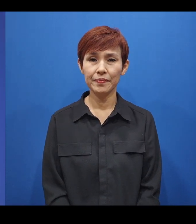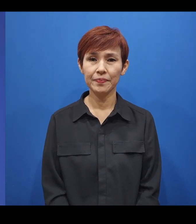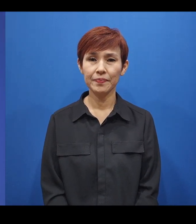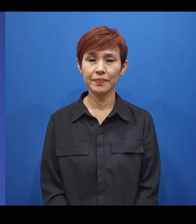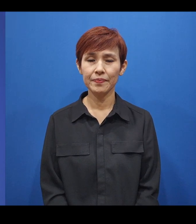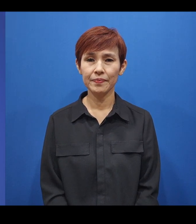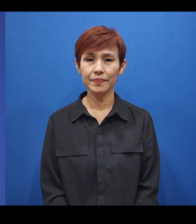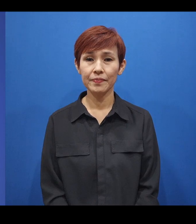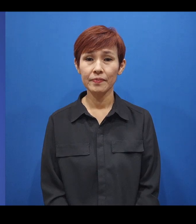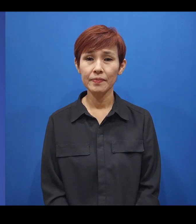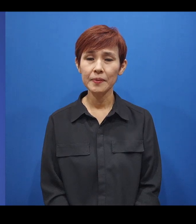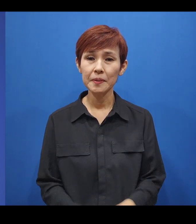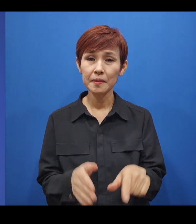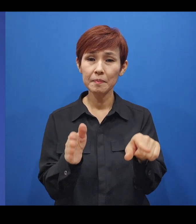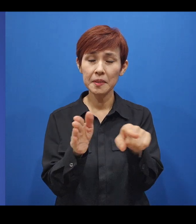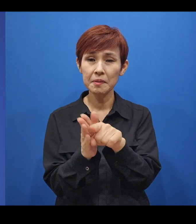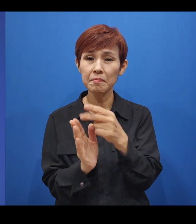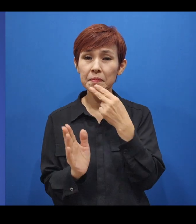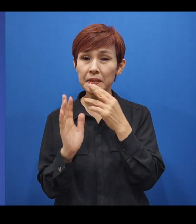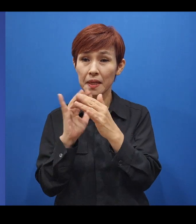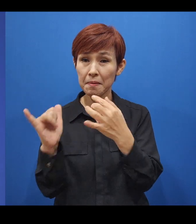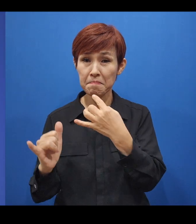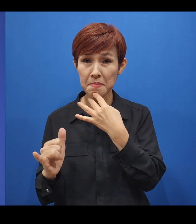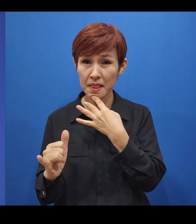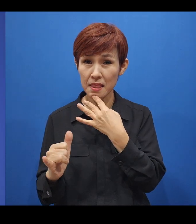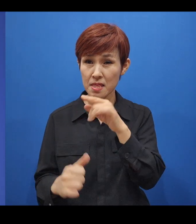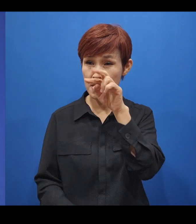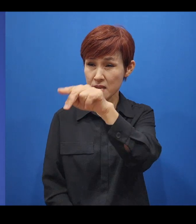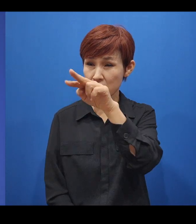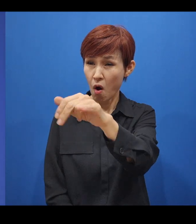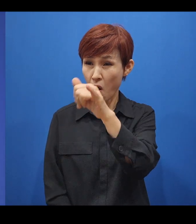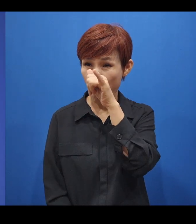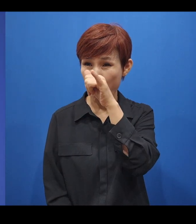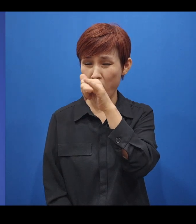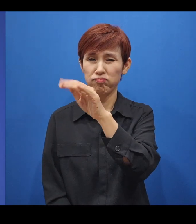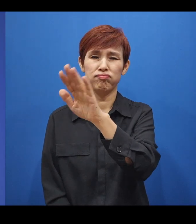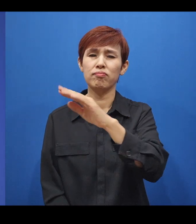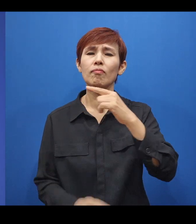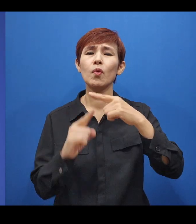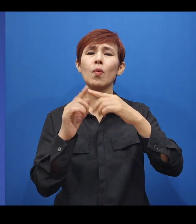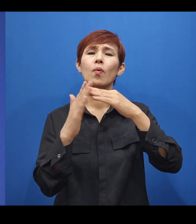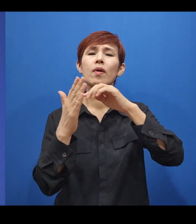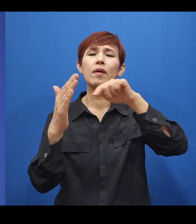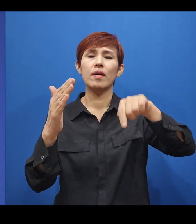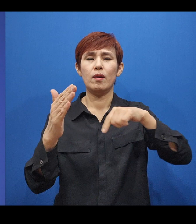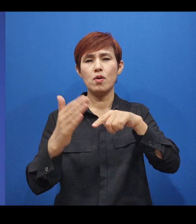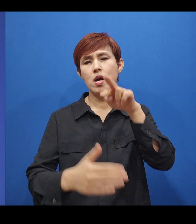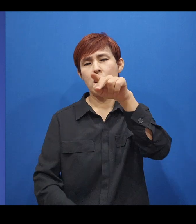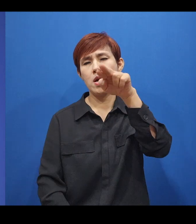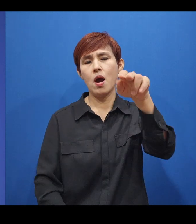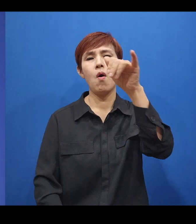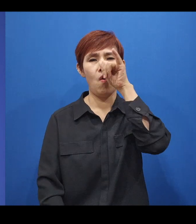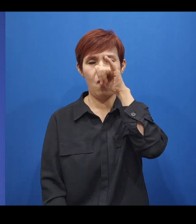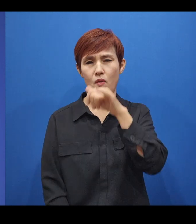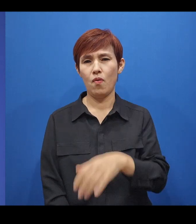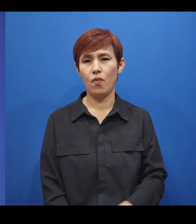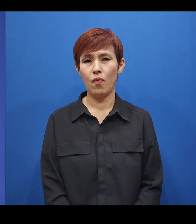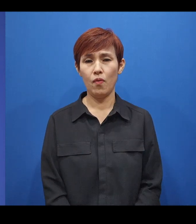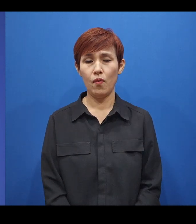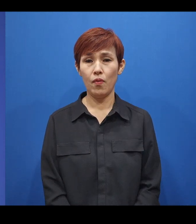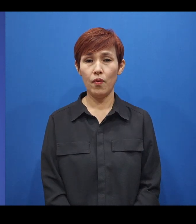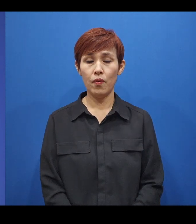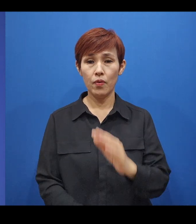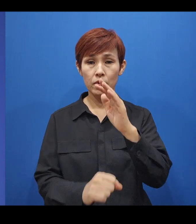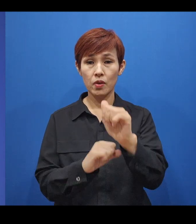그런데 이건 불신자들에게만 나타나는 모습이 아니고요. 교회 안에서도 얼마든지 일어납니다. 그래서